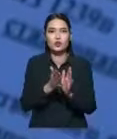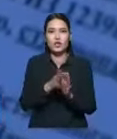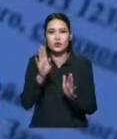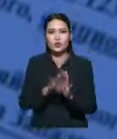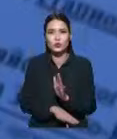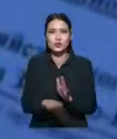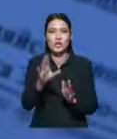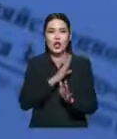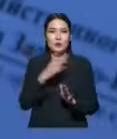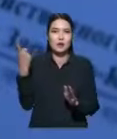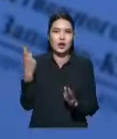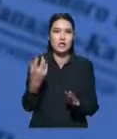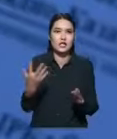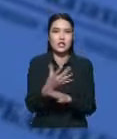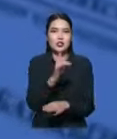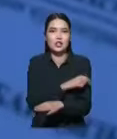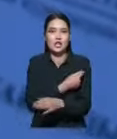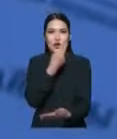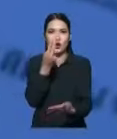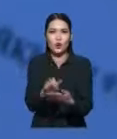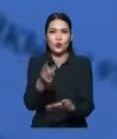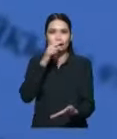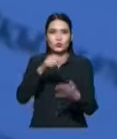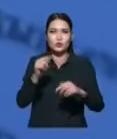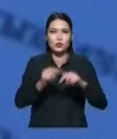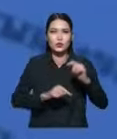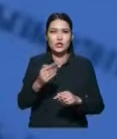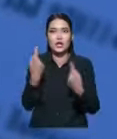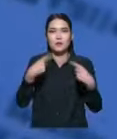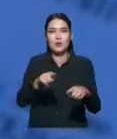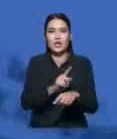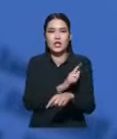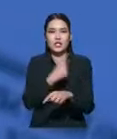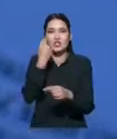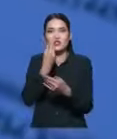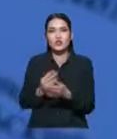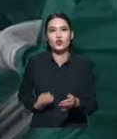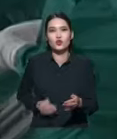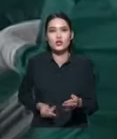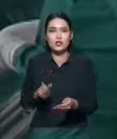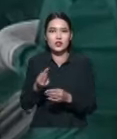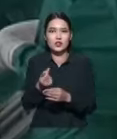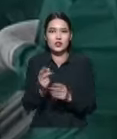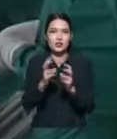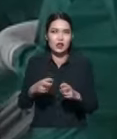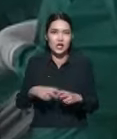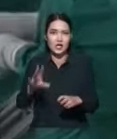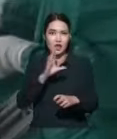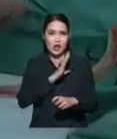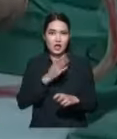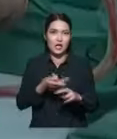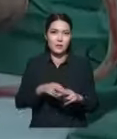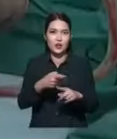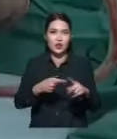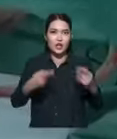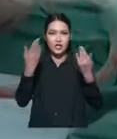нашарлапты. Бір айда 5 рет ауруханаға түскен оның туыстары кейін басқа жеке емханада тексертеді. Сол кезде шақалақтың жарты